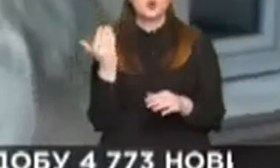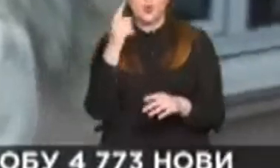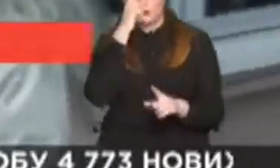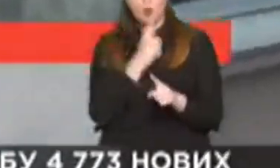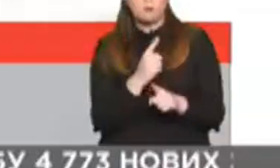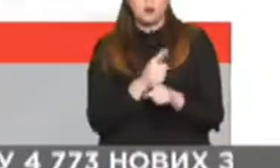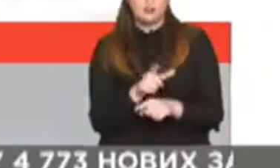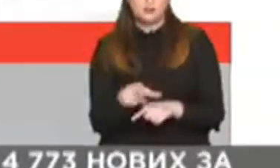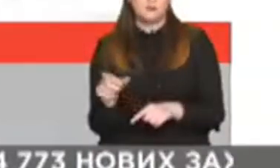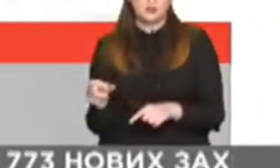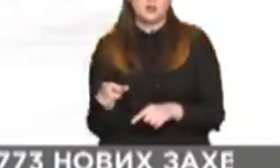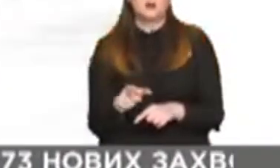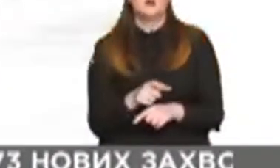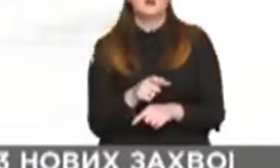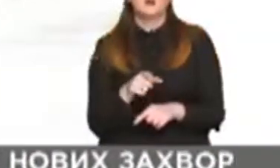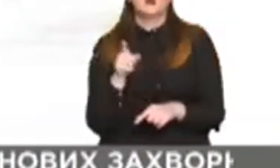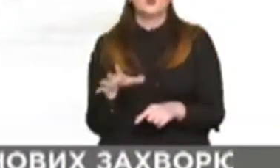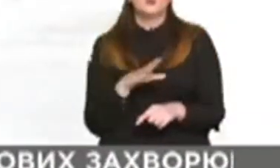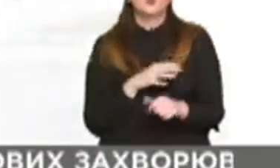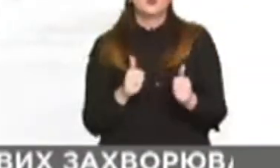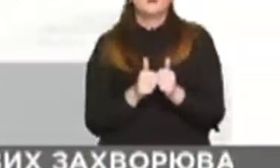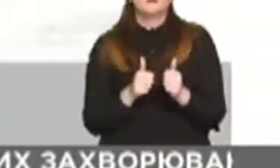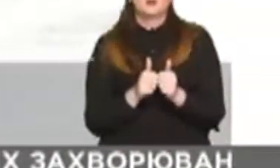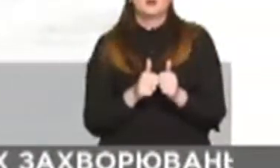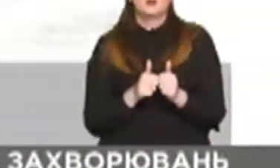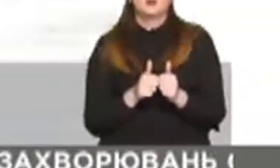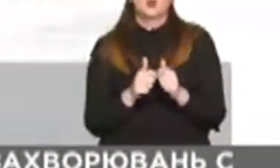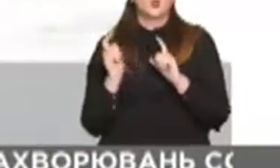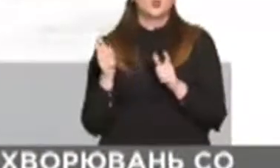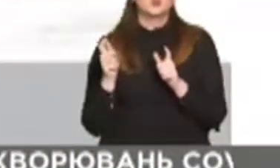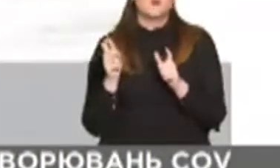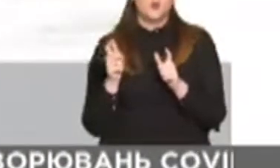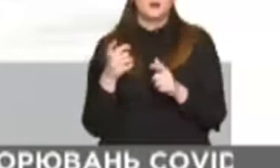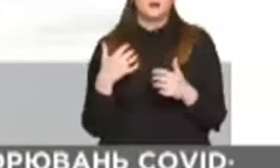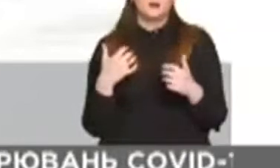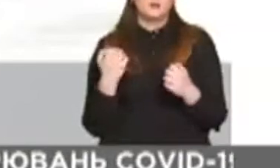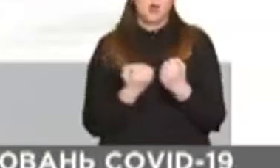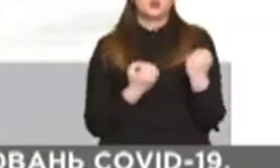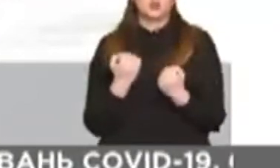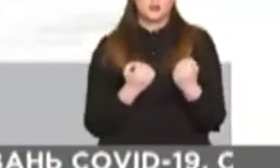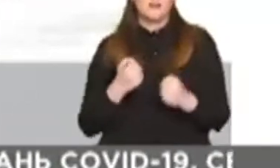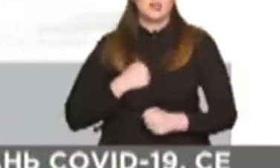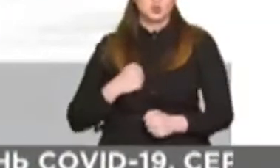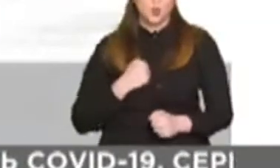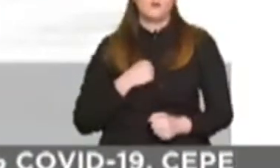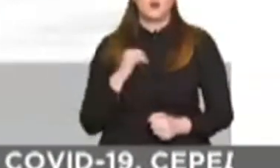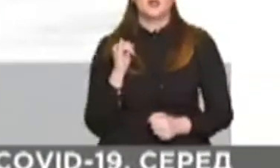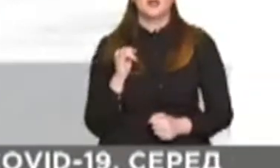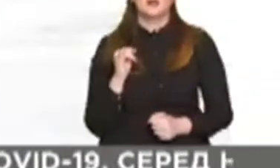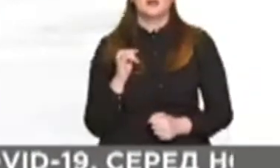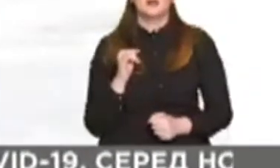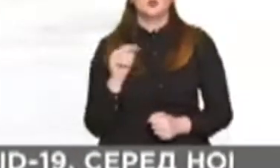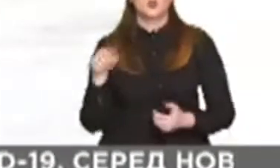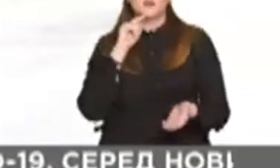побратими. Вони були біля цієї грузової машини військової, і туди